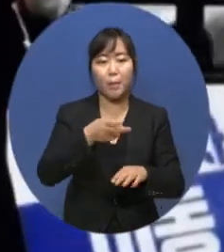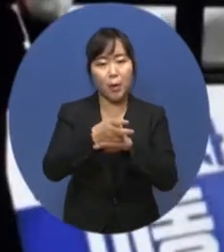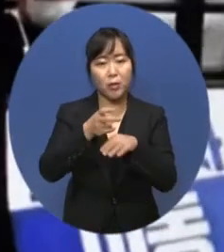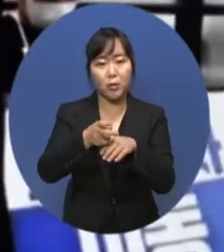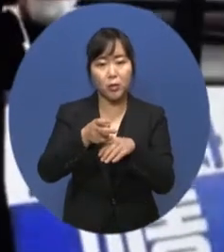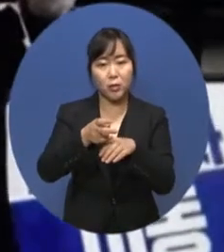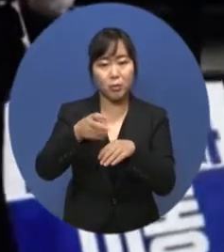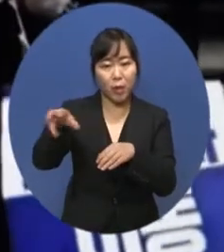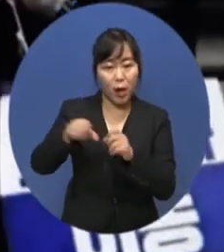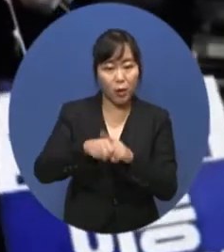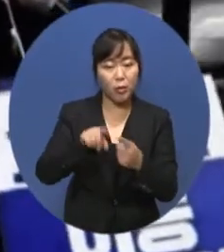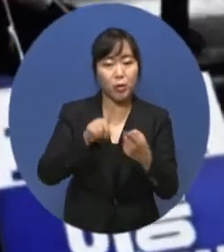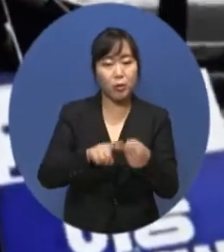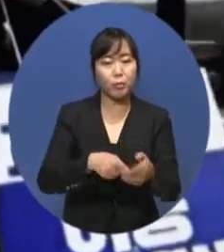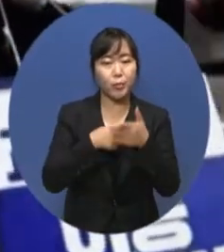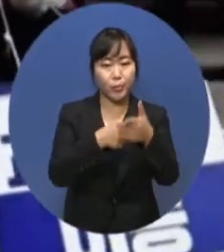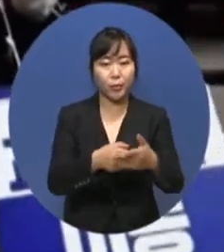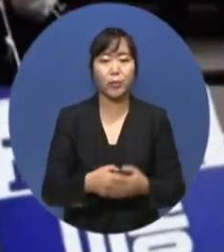것을 촉구했습니다.